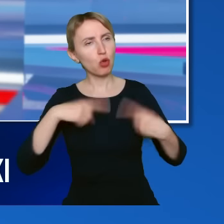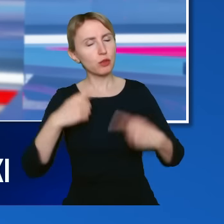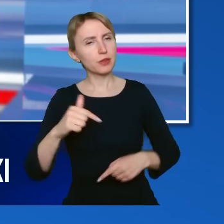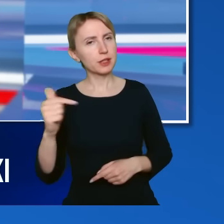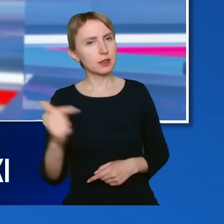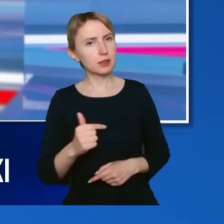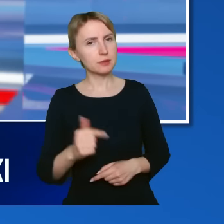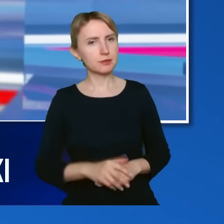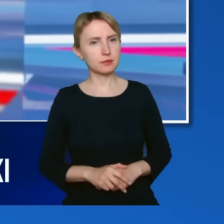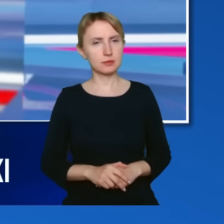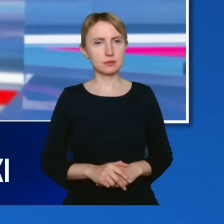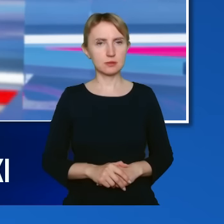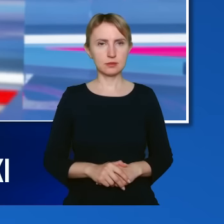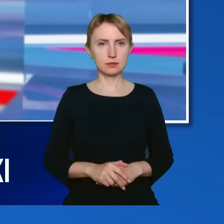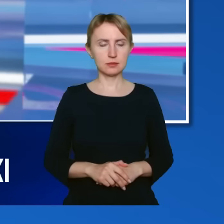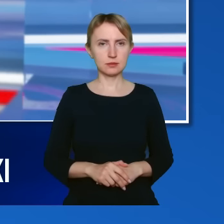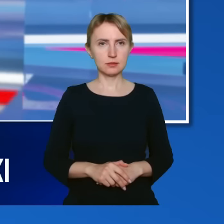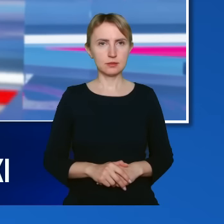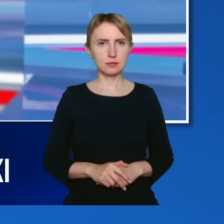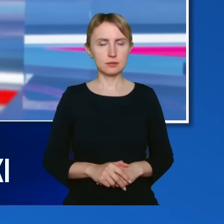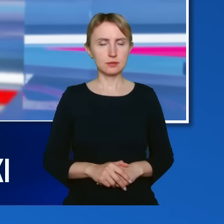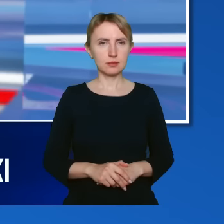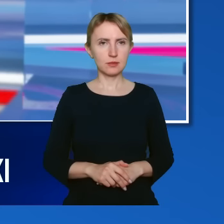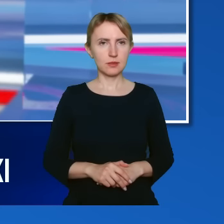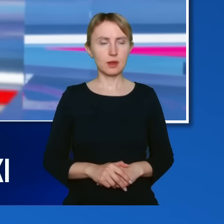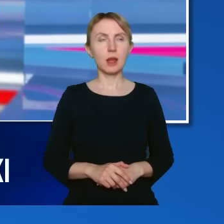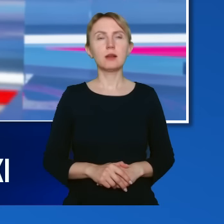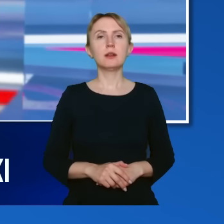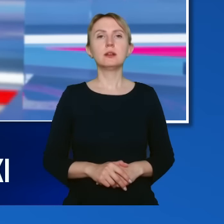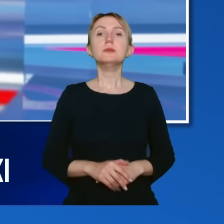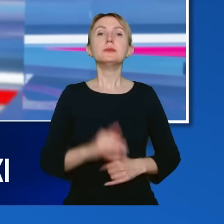interesów. Proszę pana, jeżeli ktoś ma firmę,